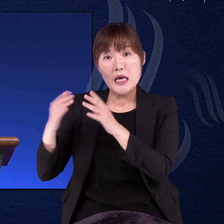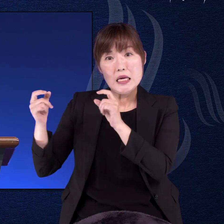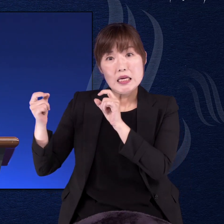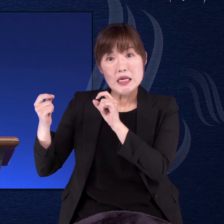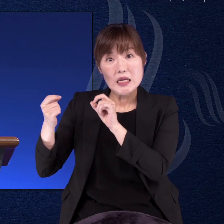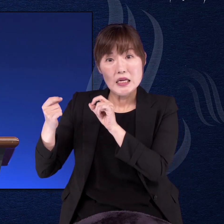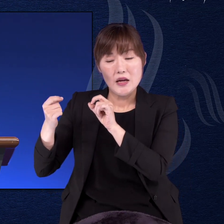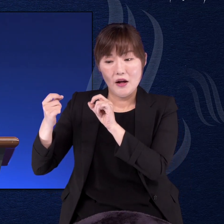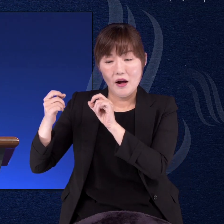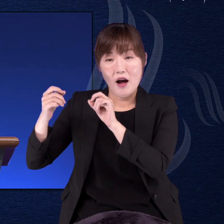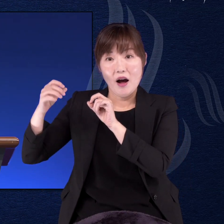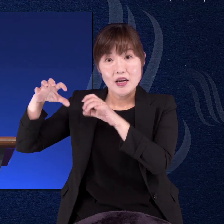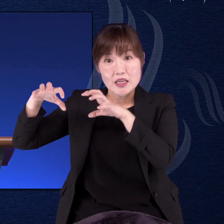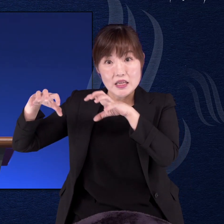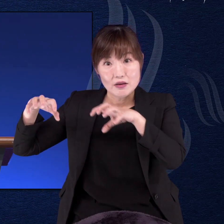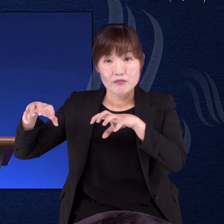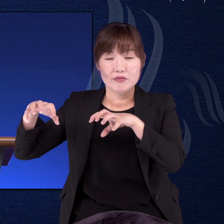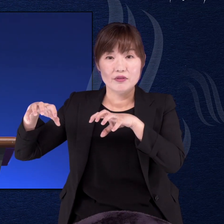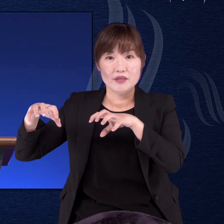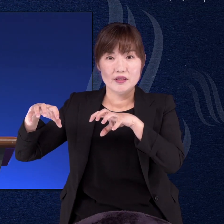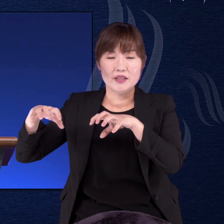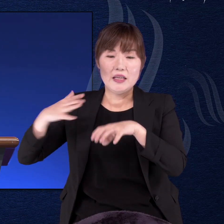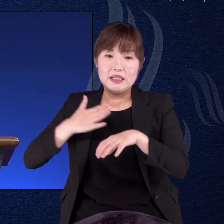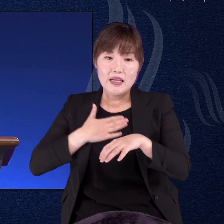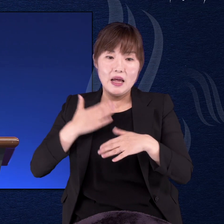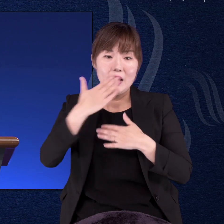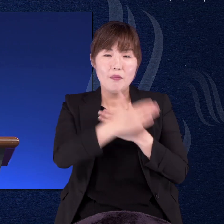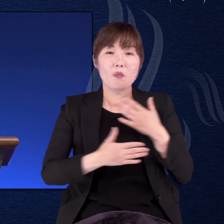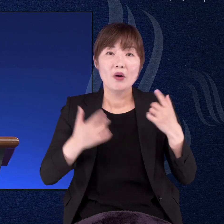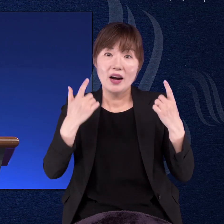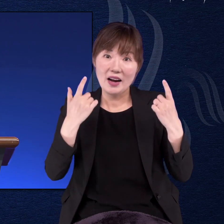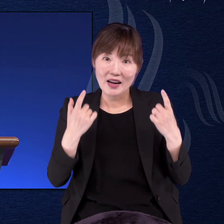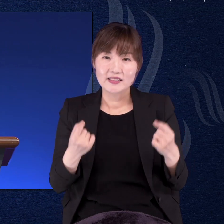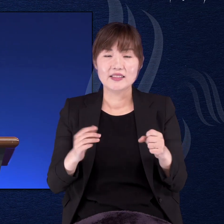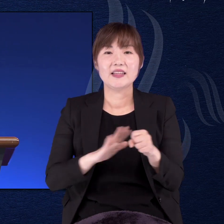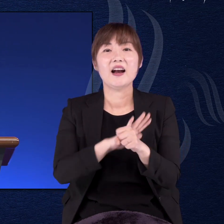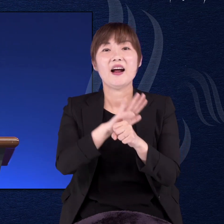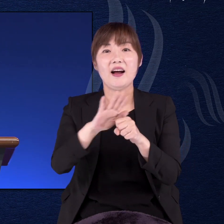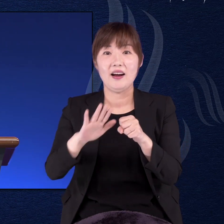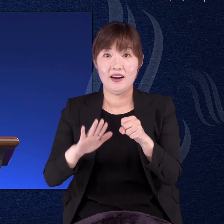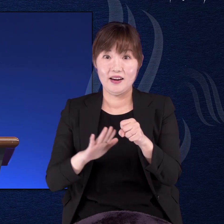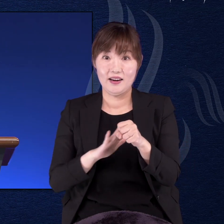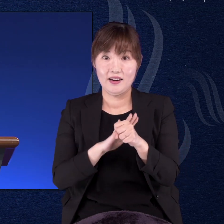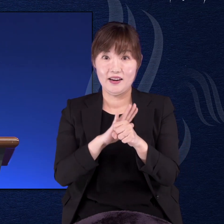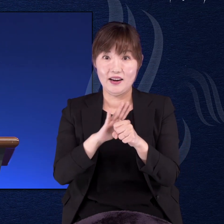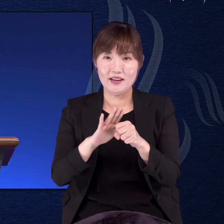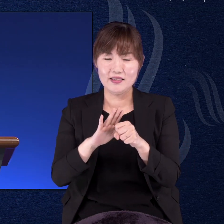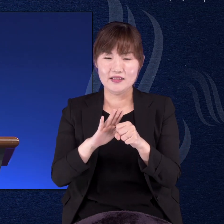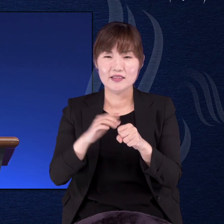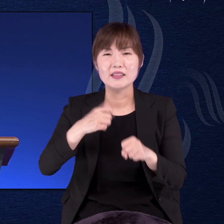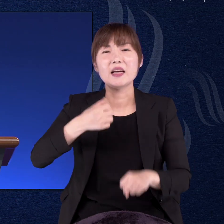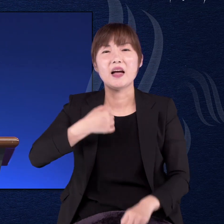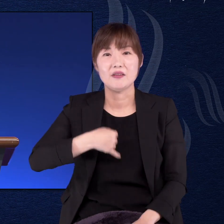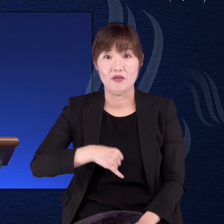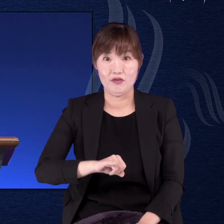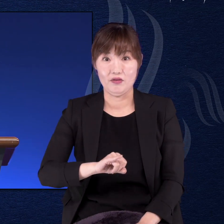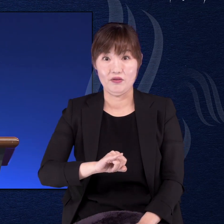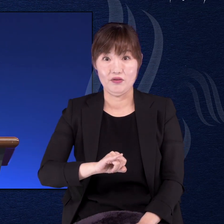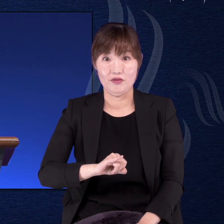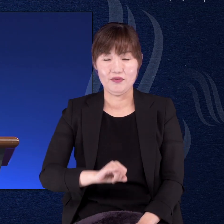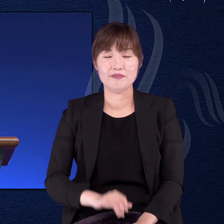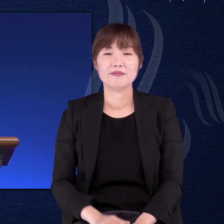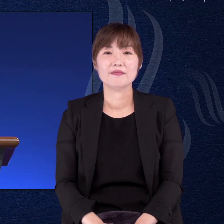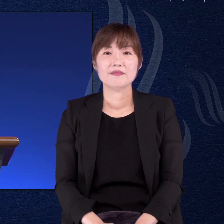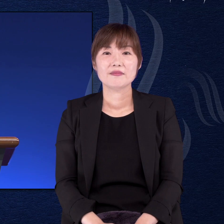하나님, 우리 아이가 그런 아이 되게 해주세요 하고 기도합니다. 그게 성공이에요. 그런 아이는